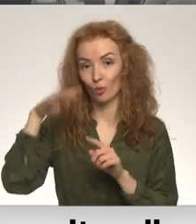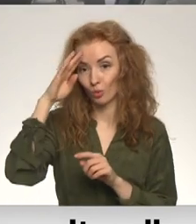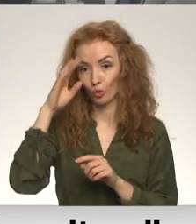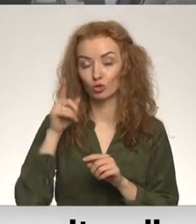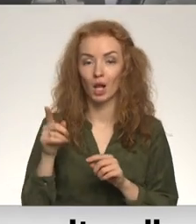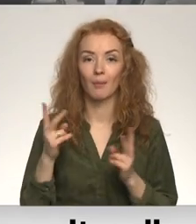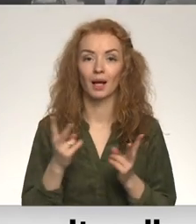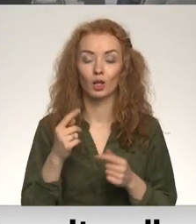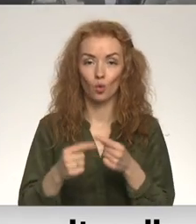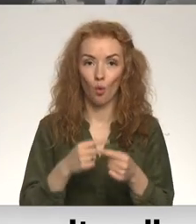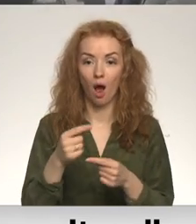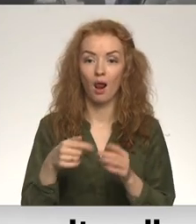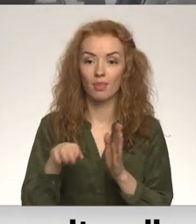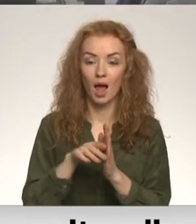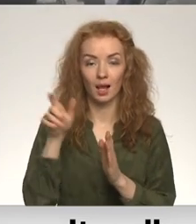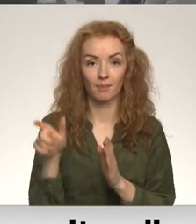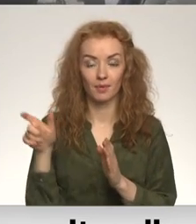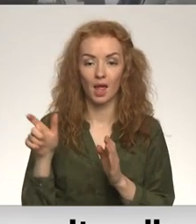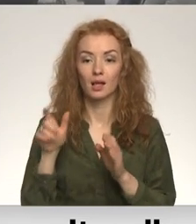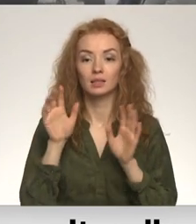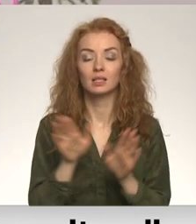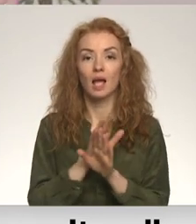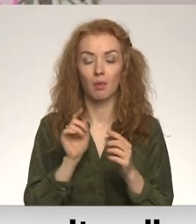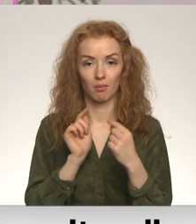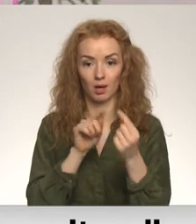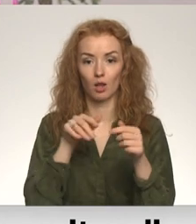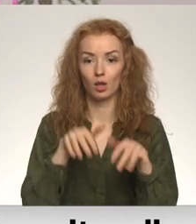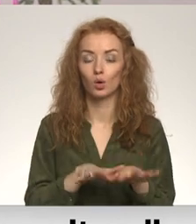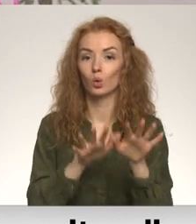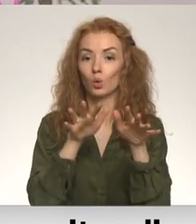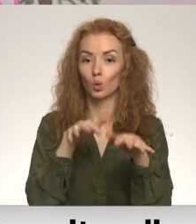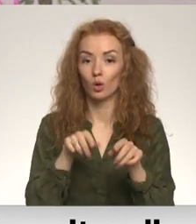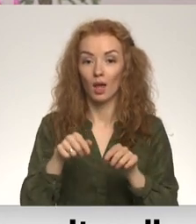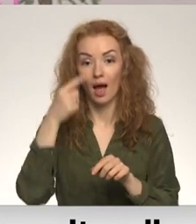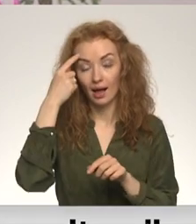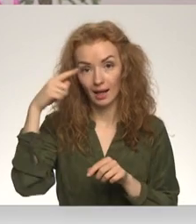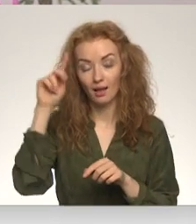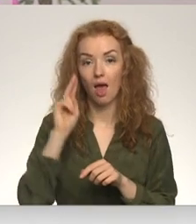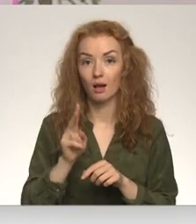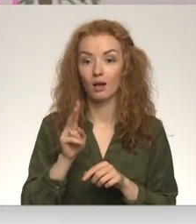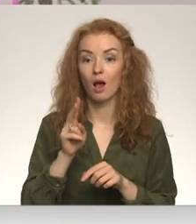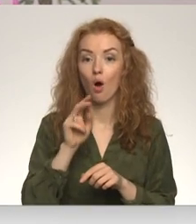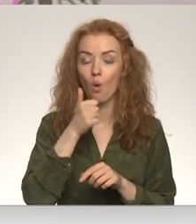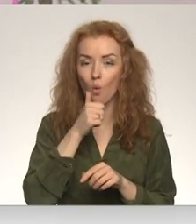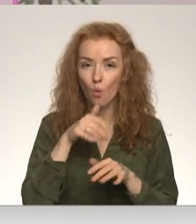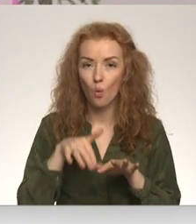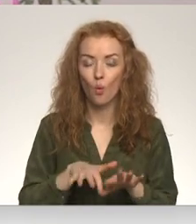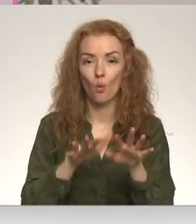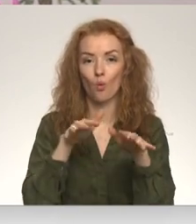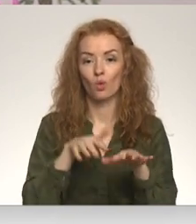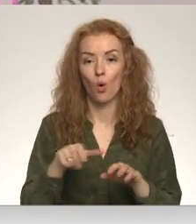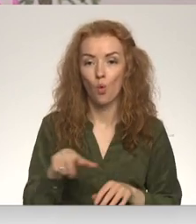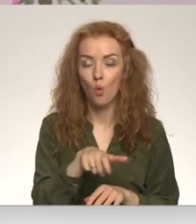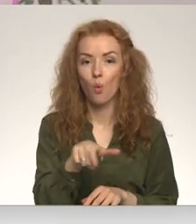rituāli dalībnieki dzied pagriezušies tieši pret jūru. Tā doma ir šie ūdeņi visi jūras,